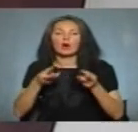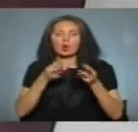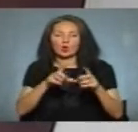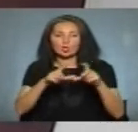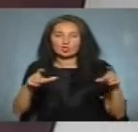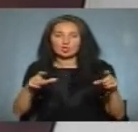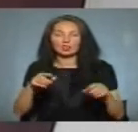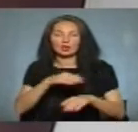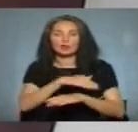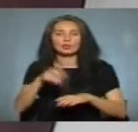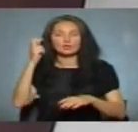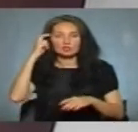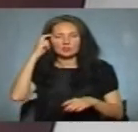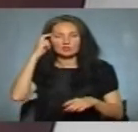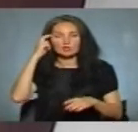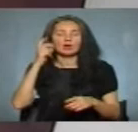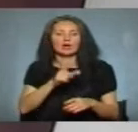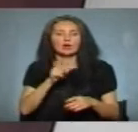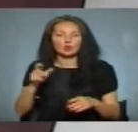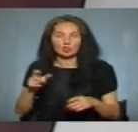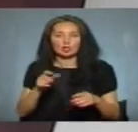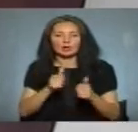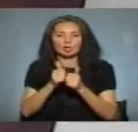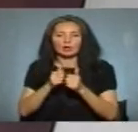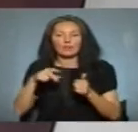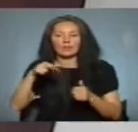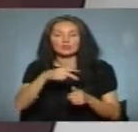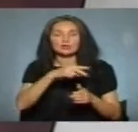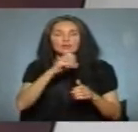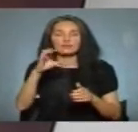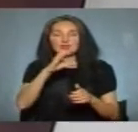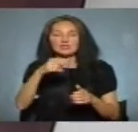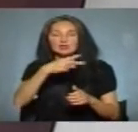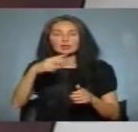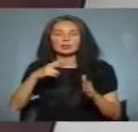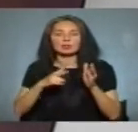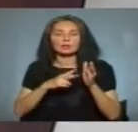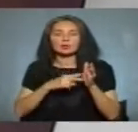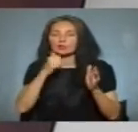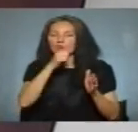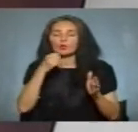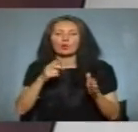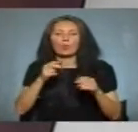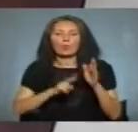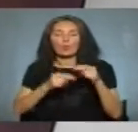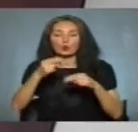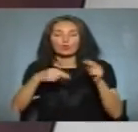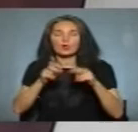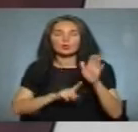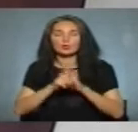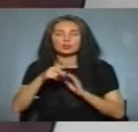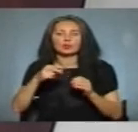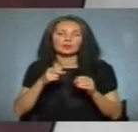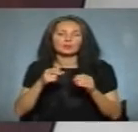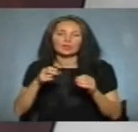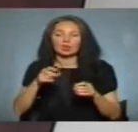жителі будинків цієї вулиці вийшли у січні 2018 року. Будувати котельню почали 9 січня 2016-го. На